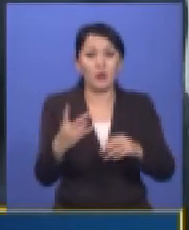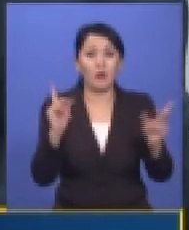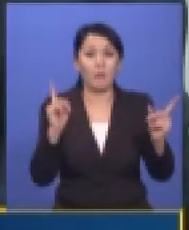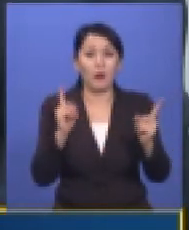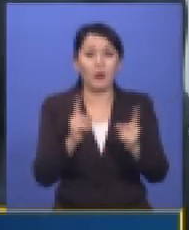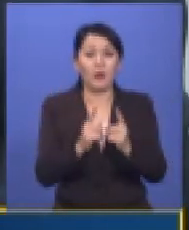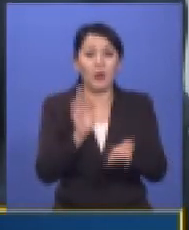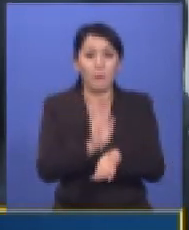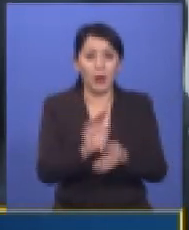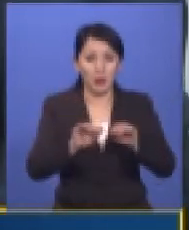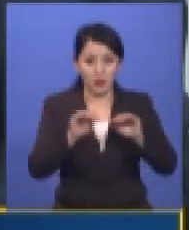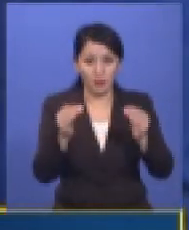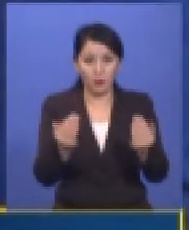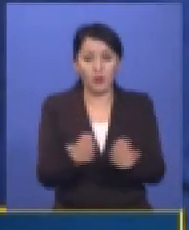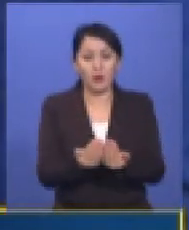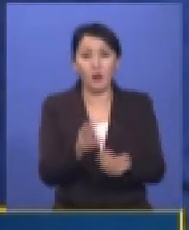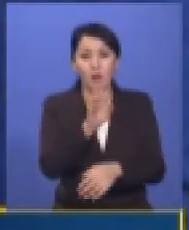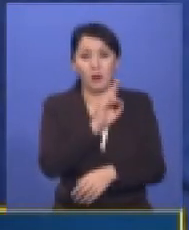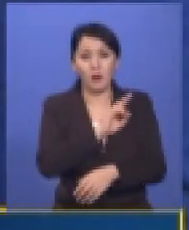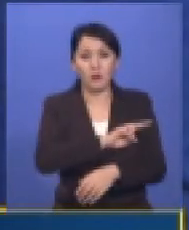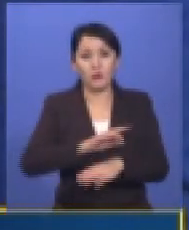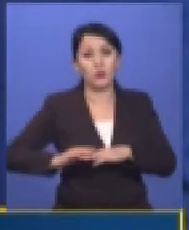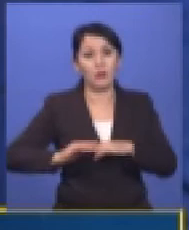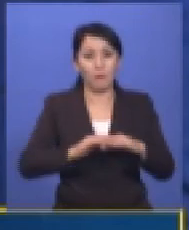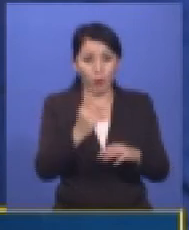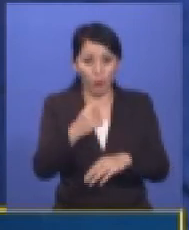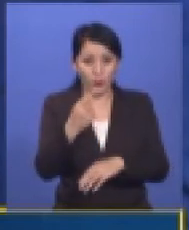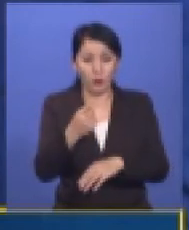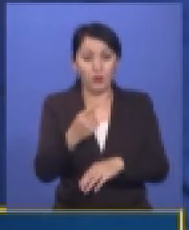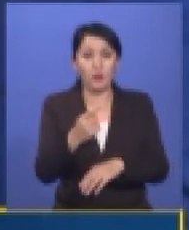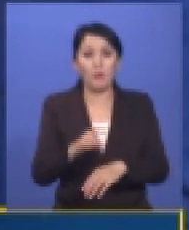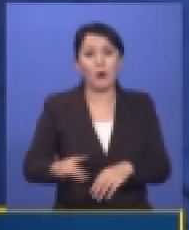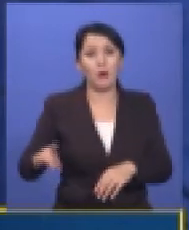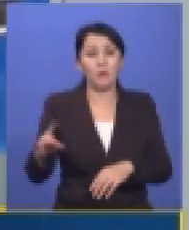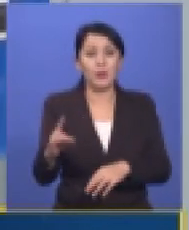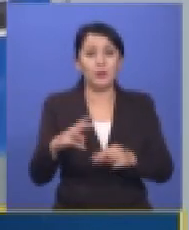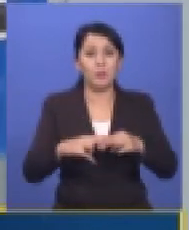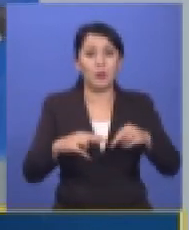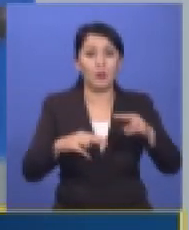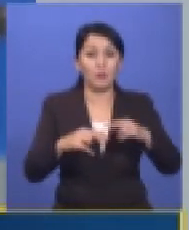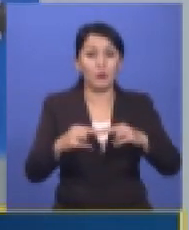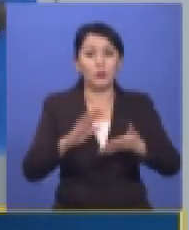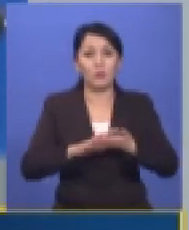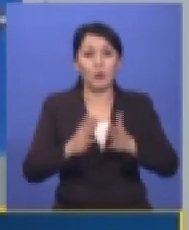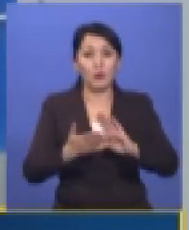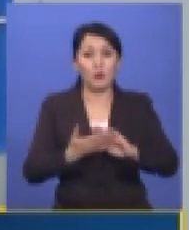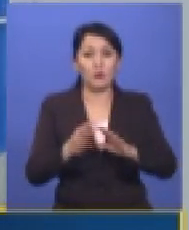қатты тұрмыстық қалдықтар полигонын іске қосатын инвесторлар туралы да айтылды. Бүгінде олар өңірге келіп, құрылыс компанияларымен